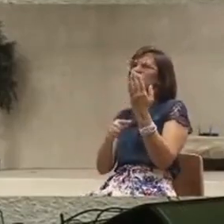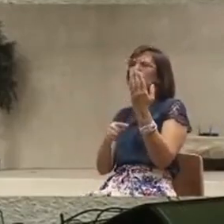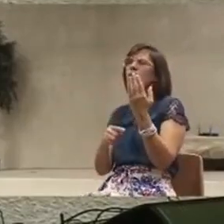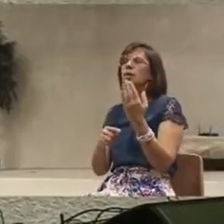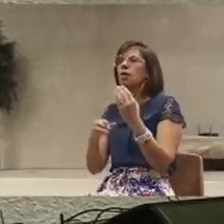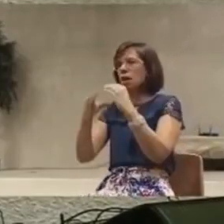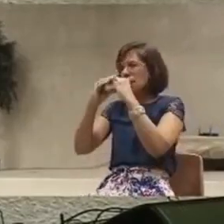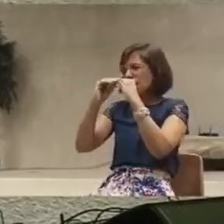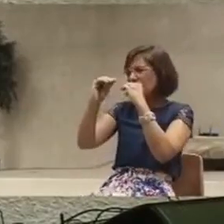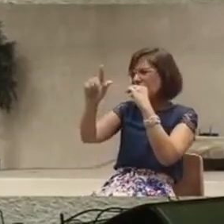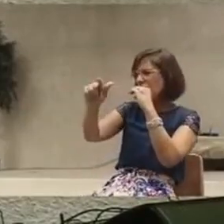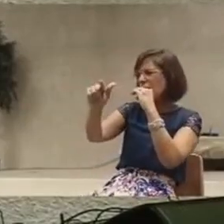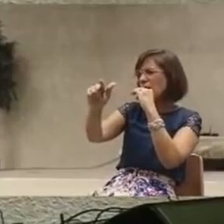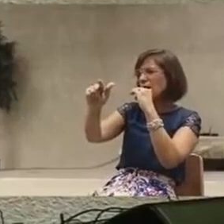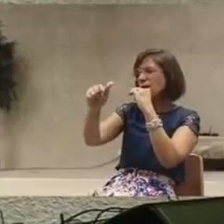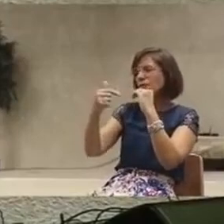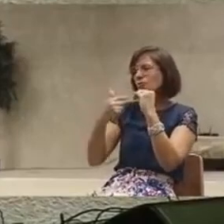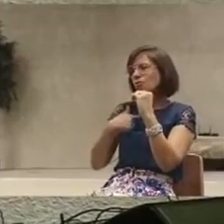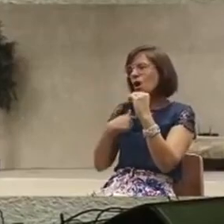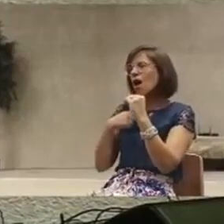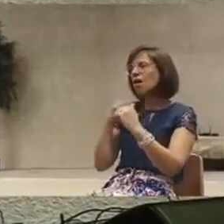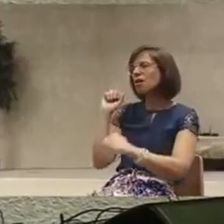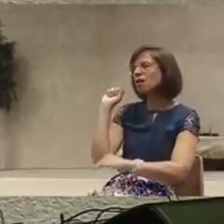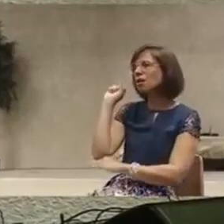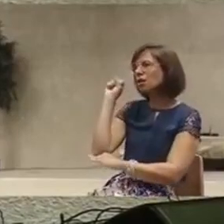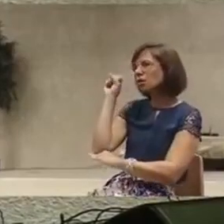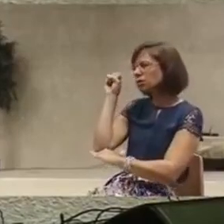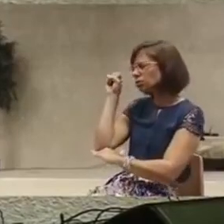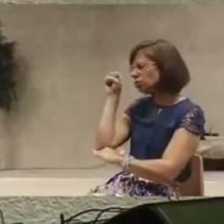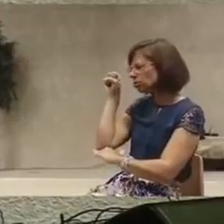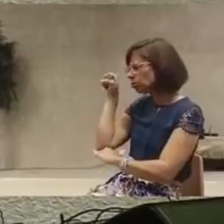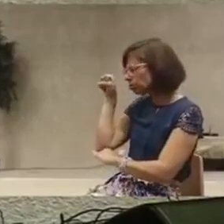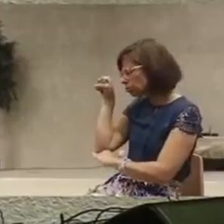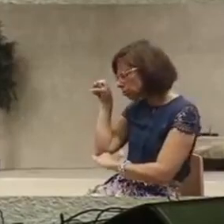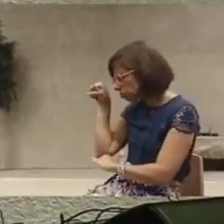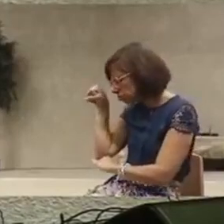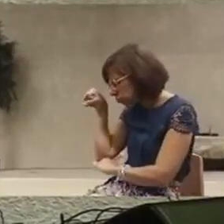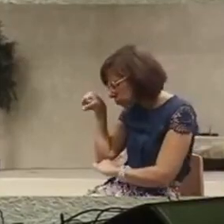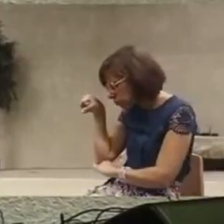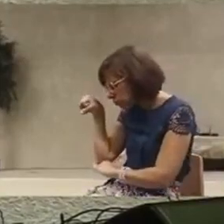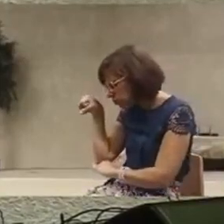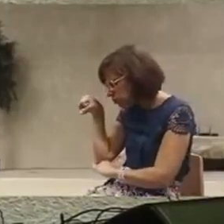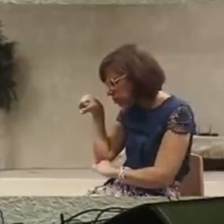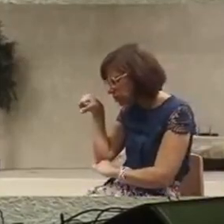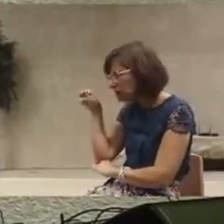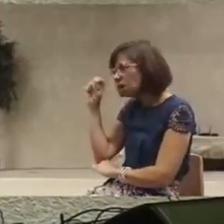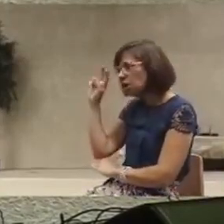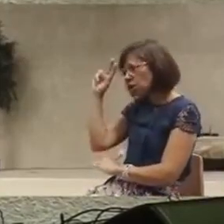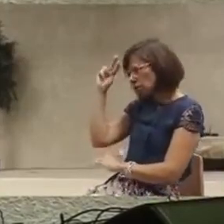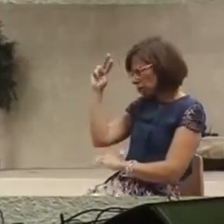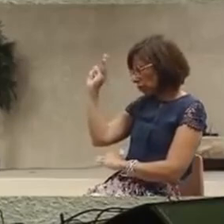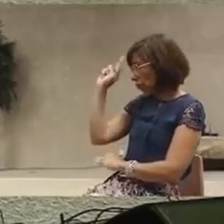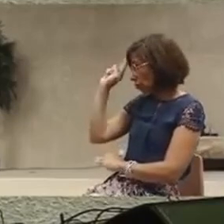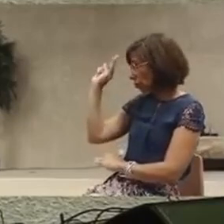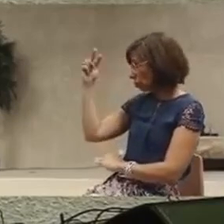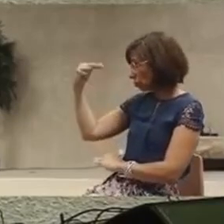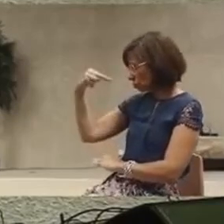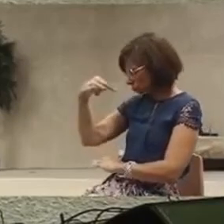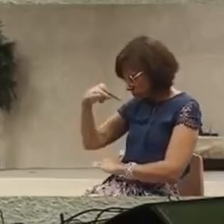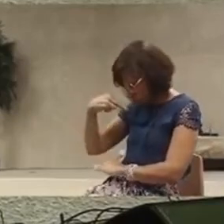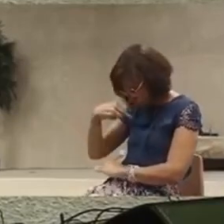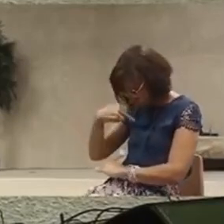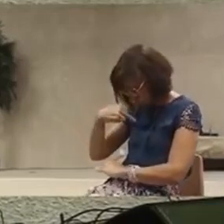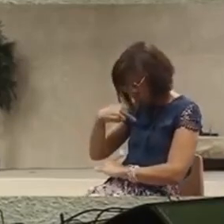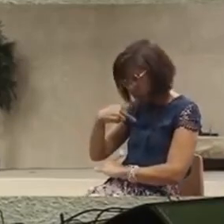t'humilies. Et tu te dis, et le Seigneur nous fait rappeler